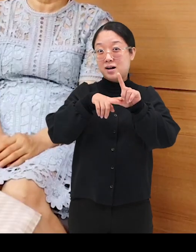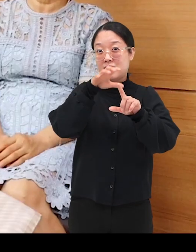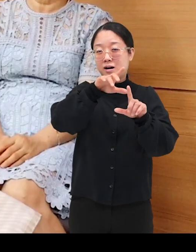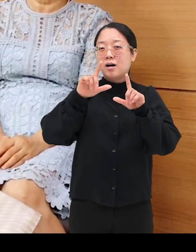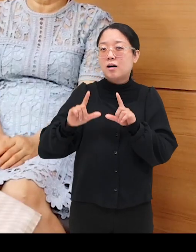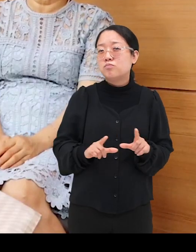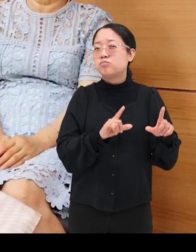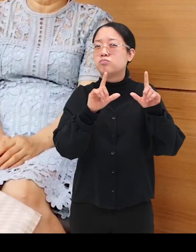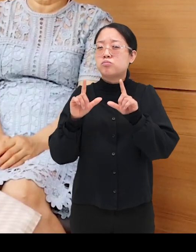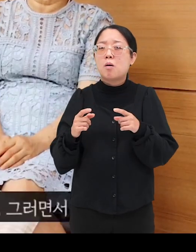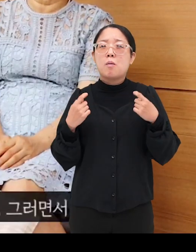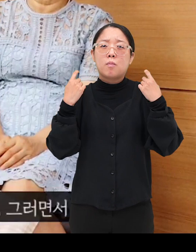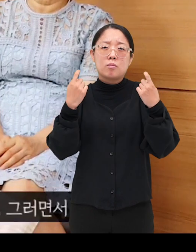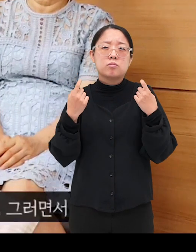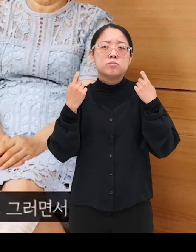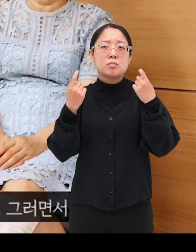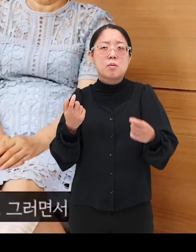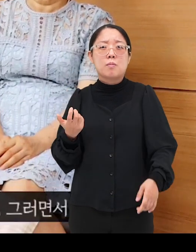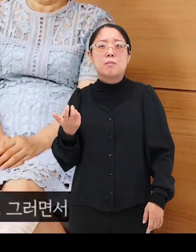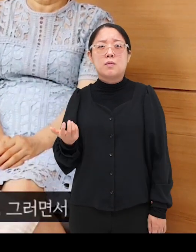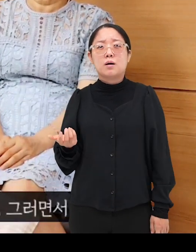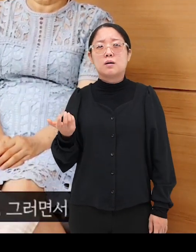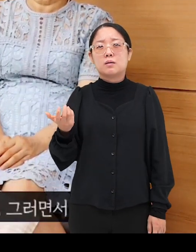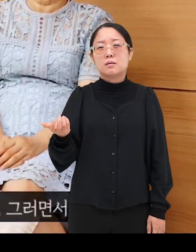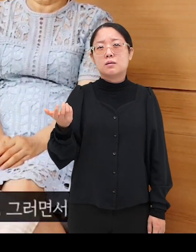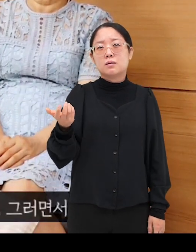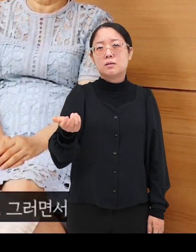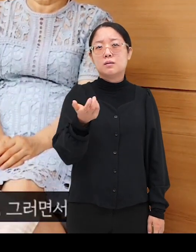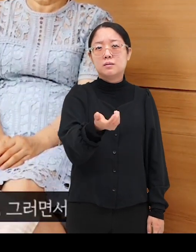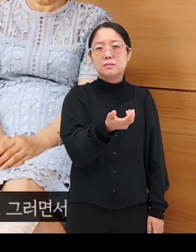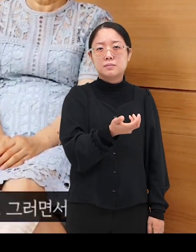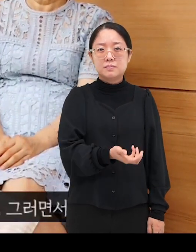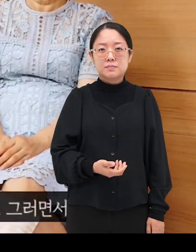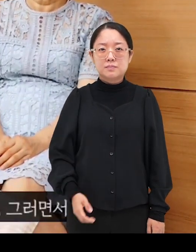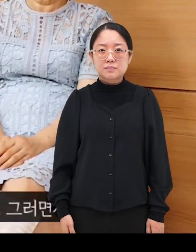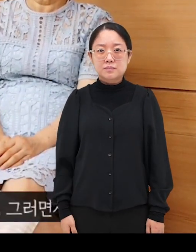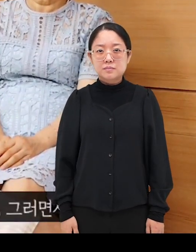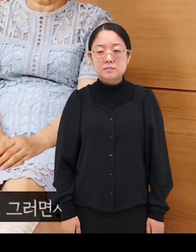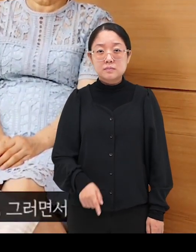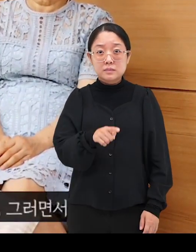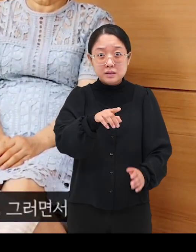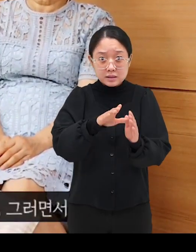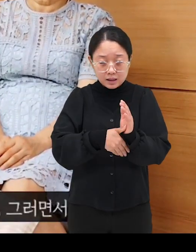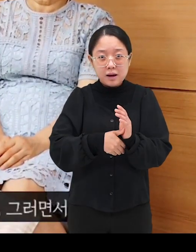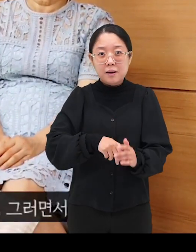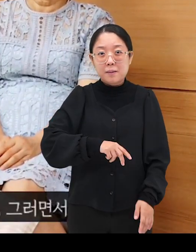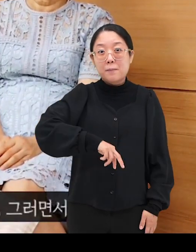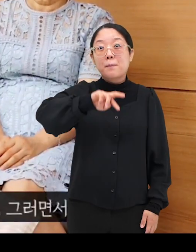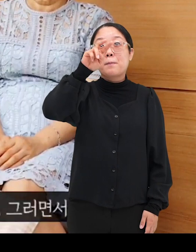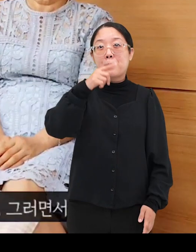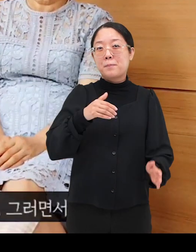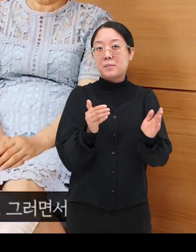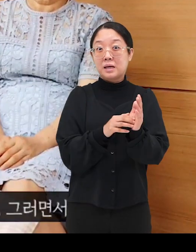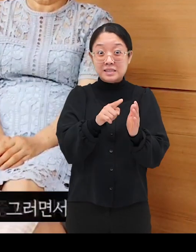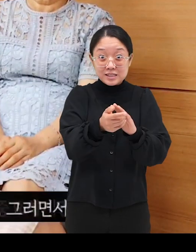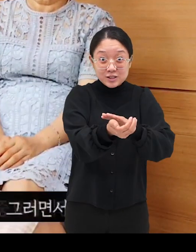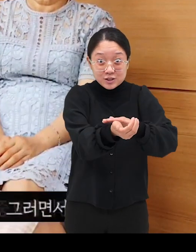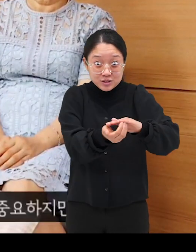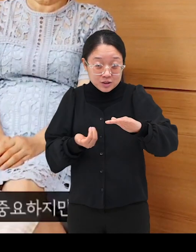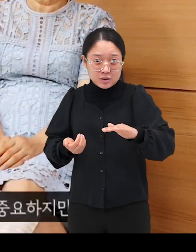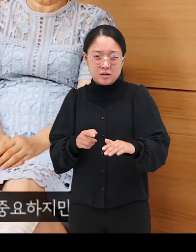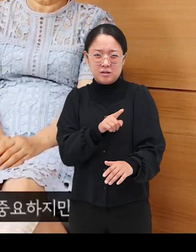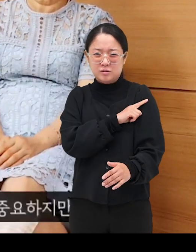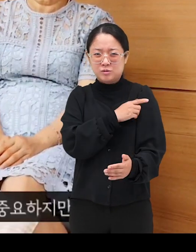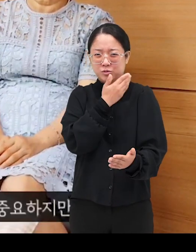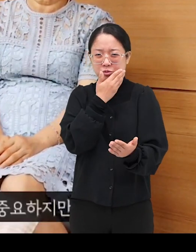이제 브라질에 가서 지내게 되면서 이제 여행을 그래도 하게 되고 그러면서 이런